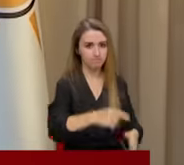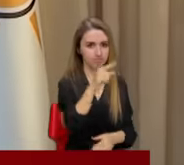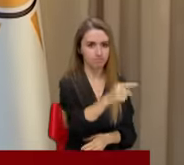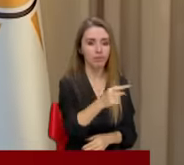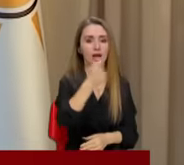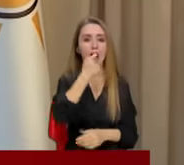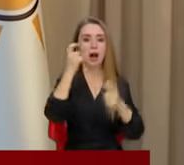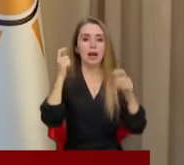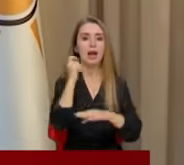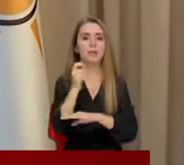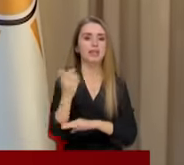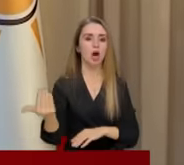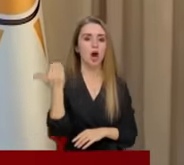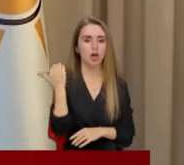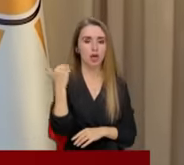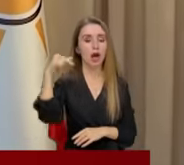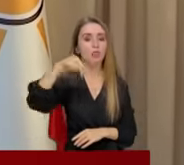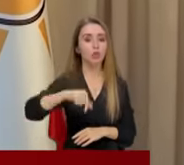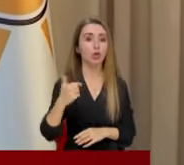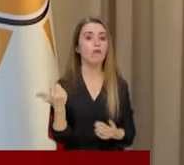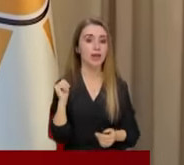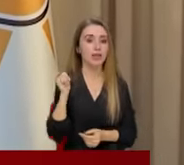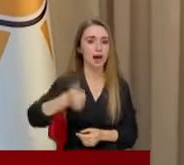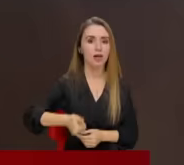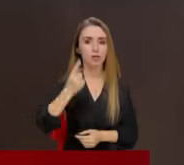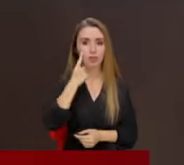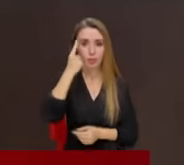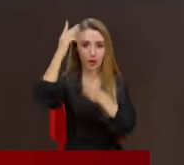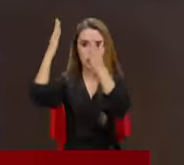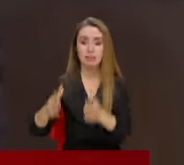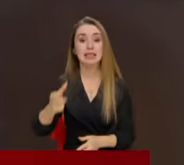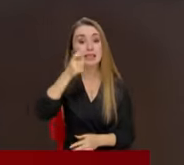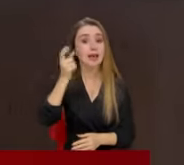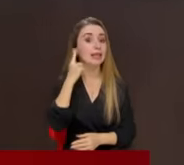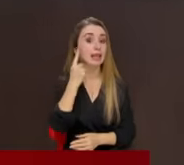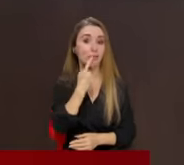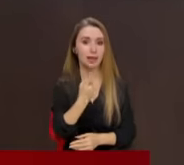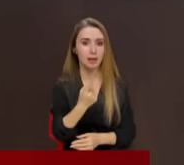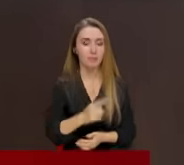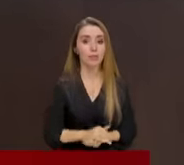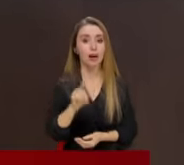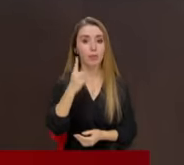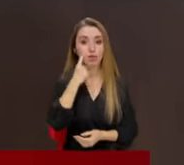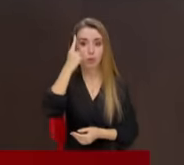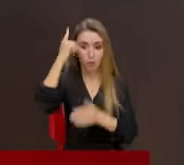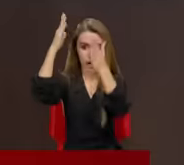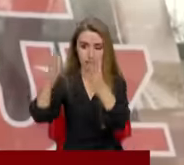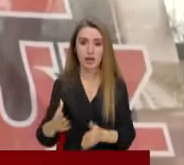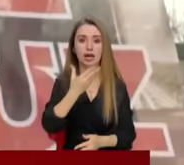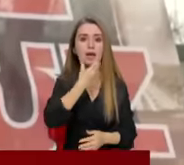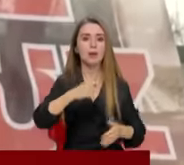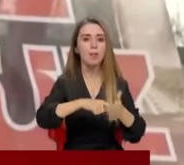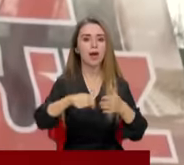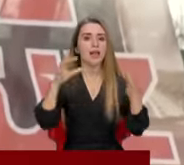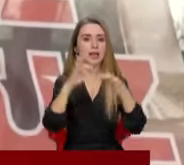da Ankara mitingi öncesi bugün ve yarın Cumhurbaşkanımızı dikkatle dinleyelim dedi. Ama Cumhurbaşkanı emekli